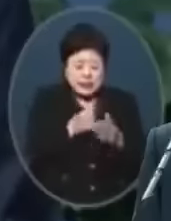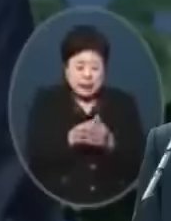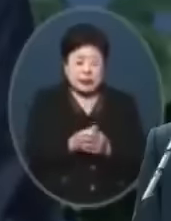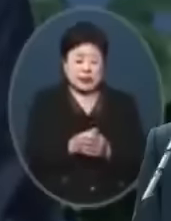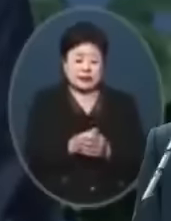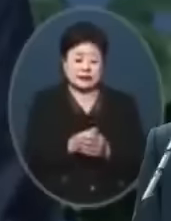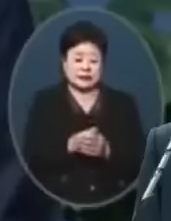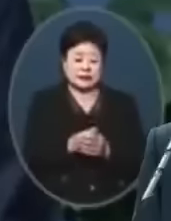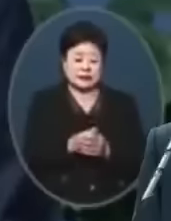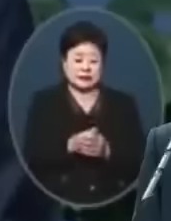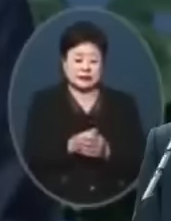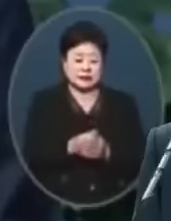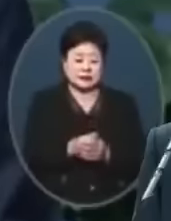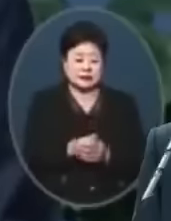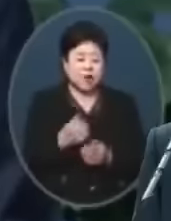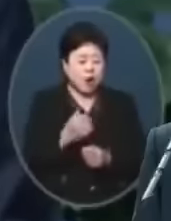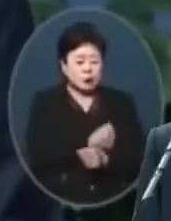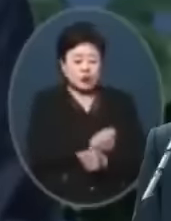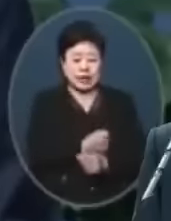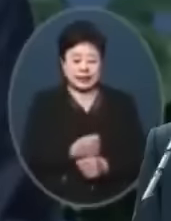그 엄청난